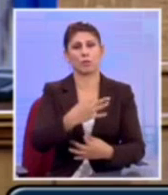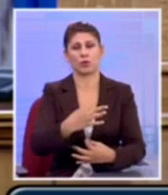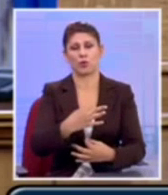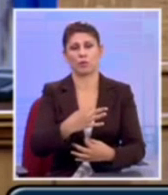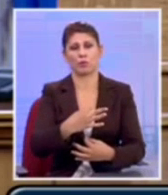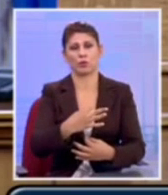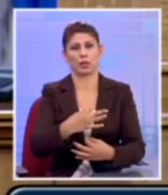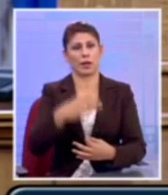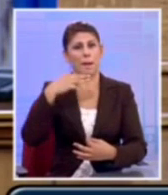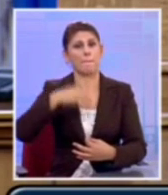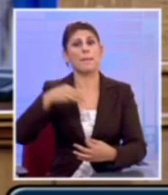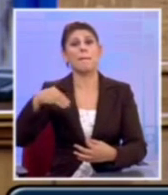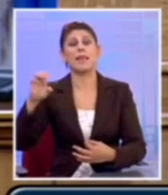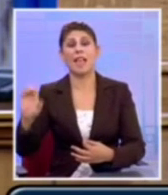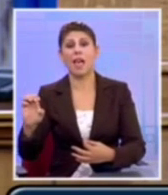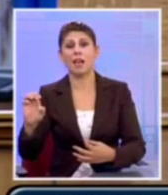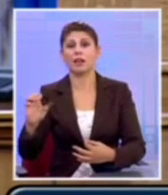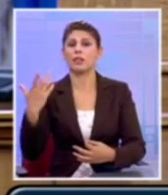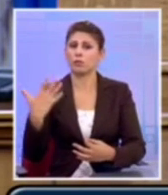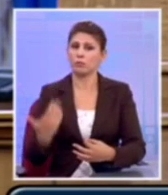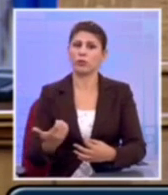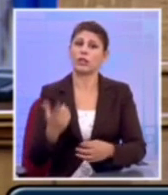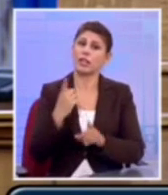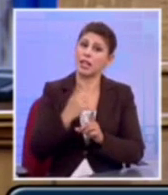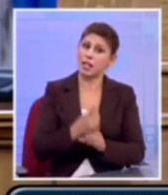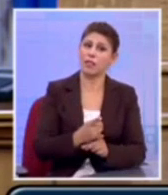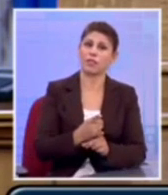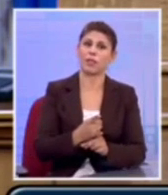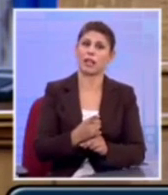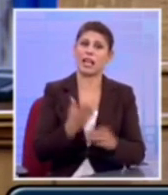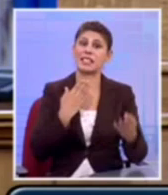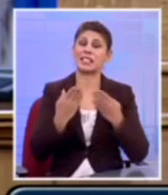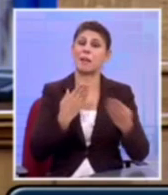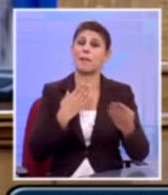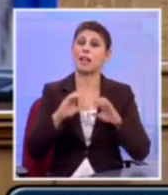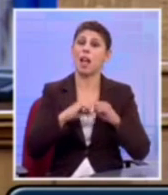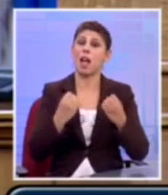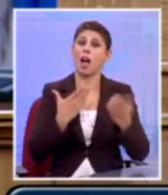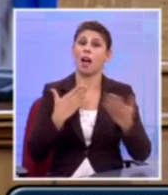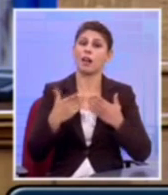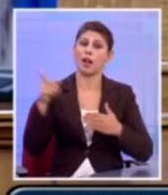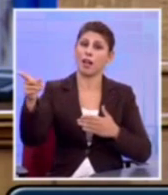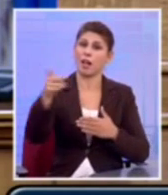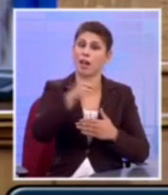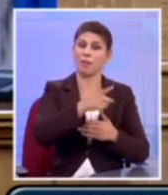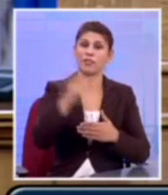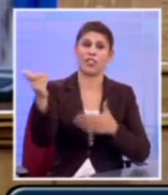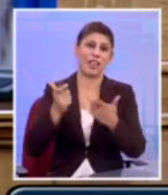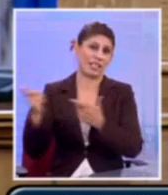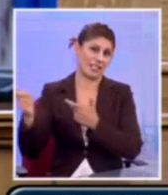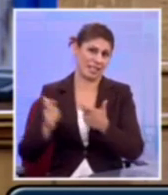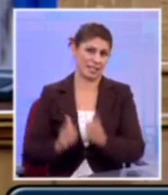των μέσων ενημέρωσης που ελάμβαναν ειδικά σεμινάρια από τους λεγόμενους